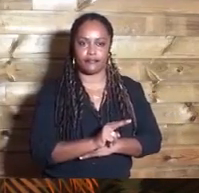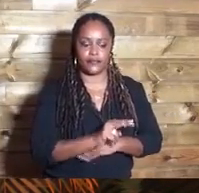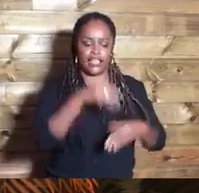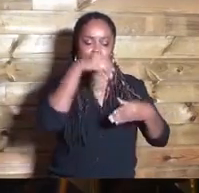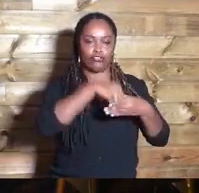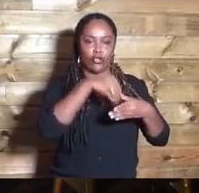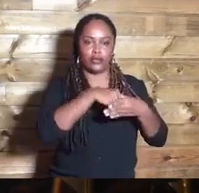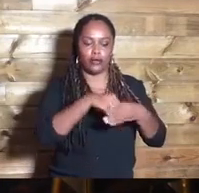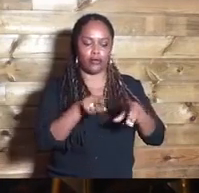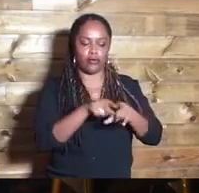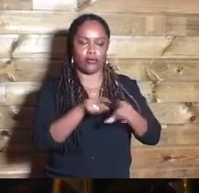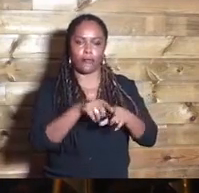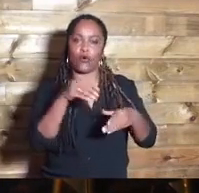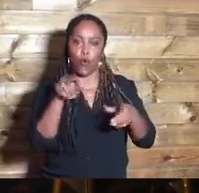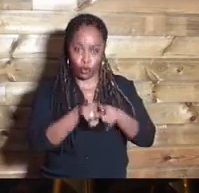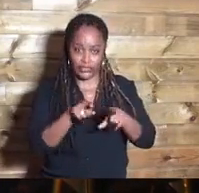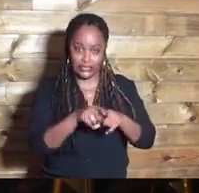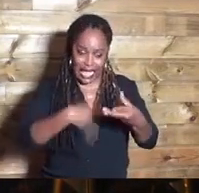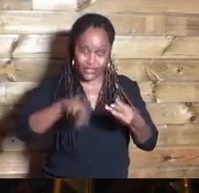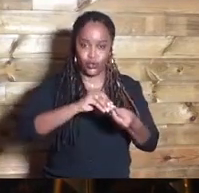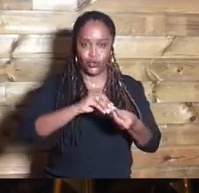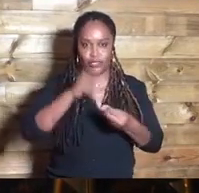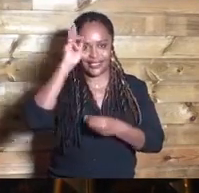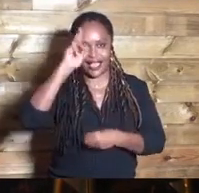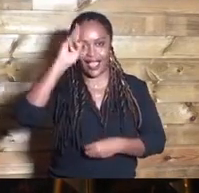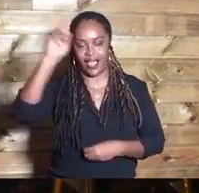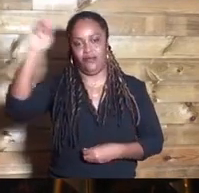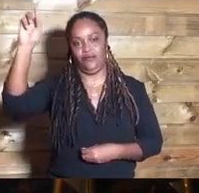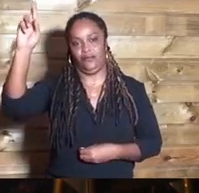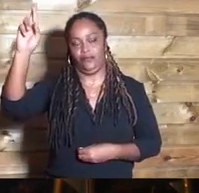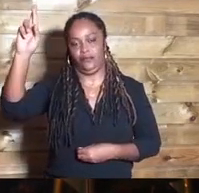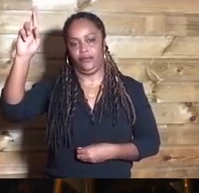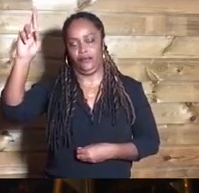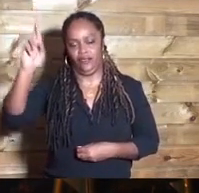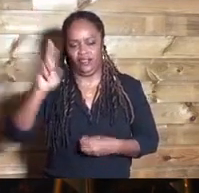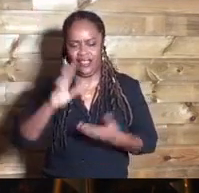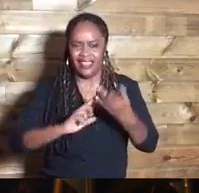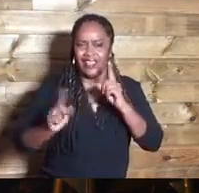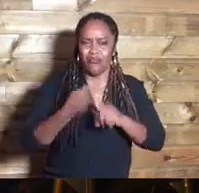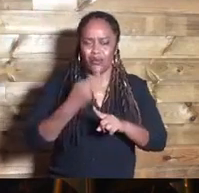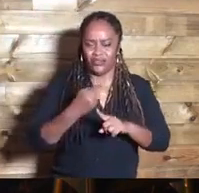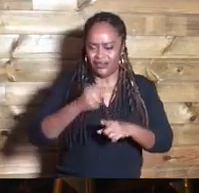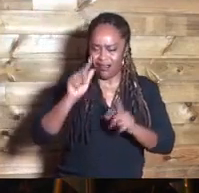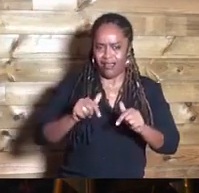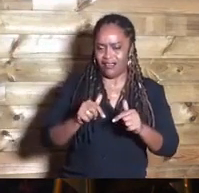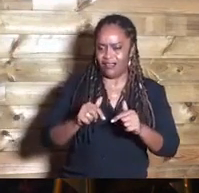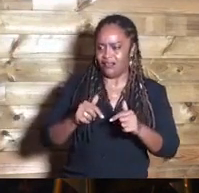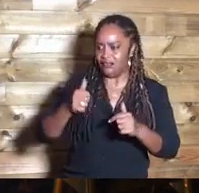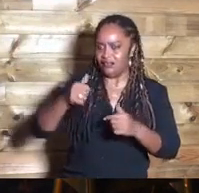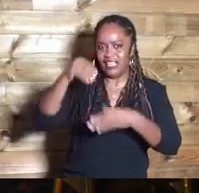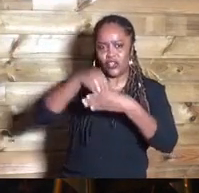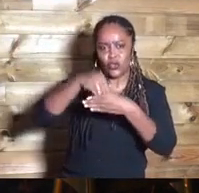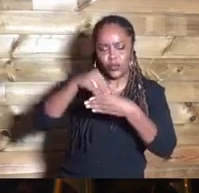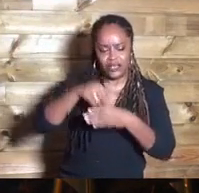rêve dans ce projet. Et le tout, ce n'est pas d'avoir un projet économique réaliste. Le projet